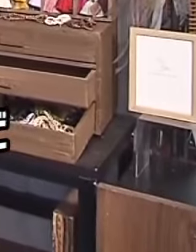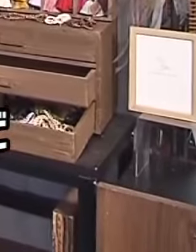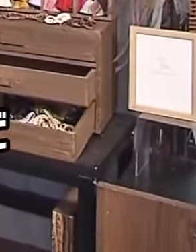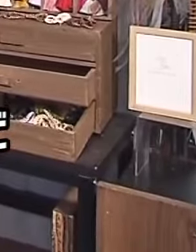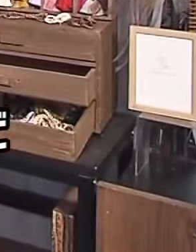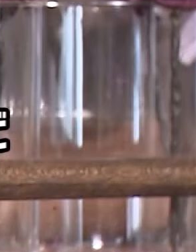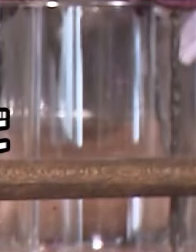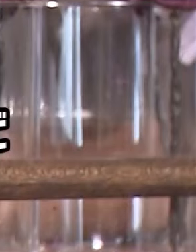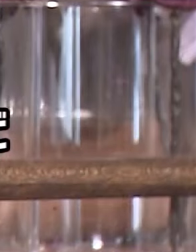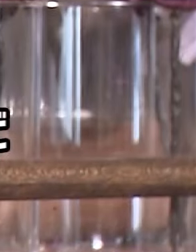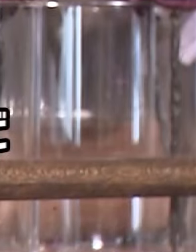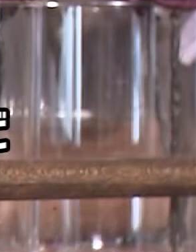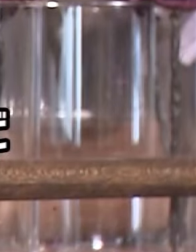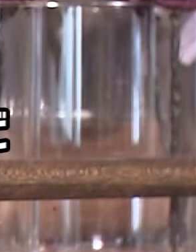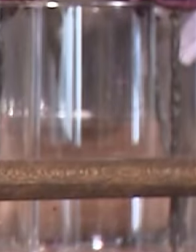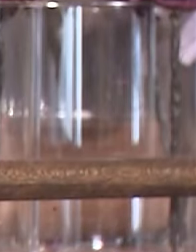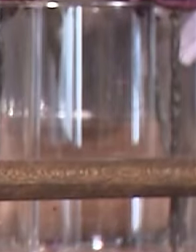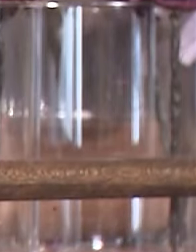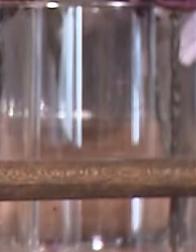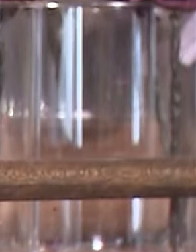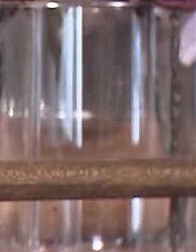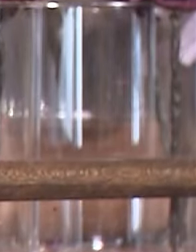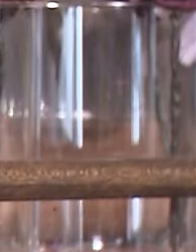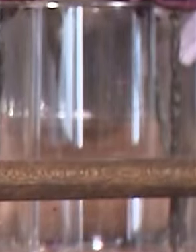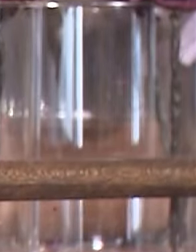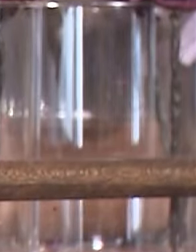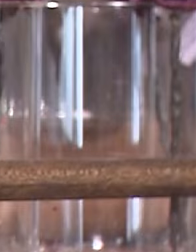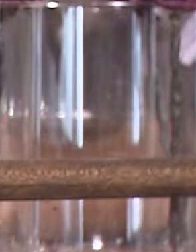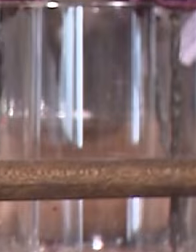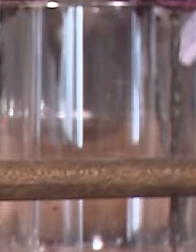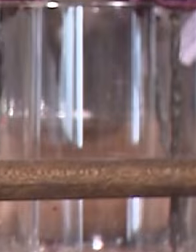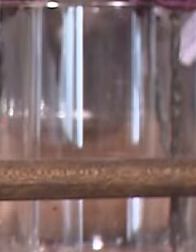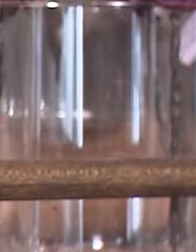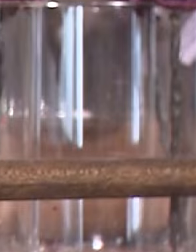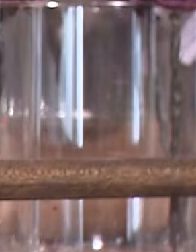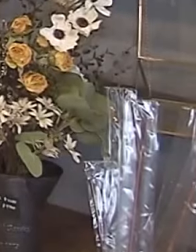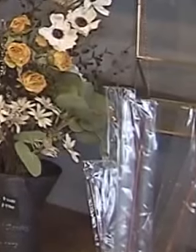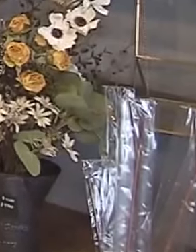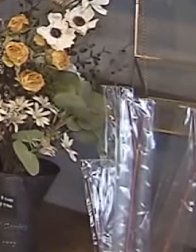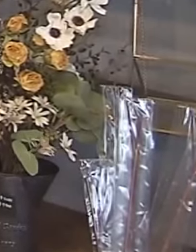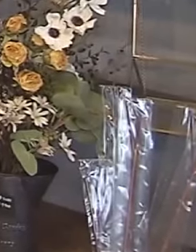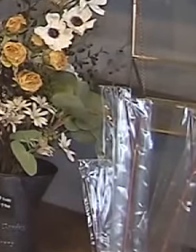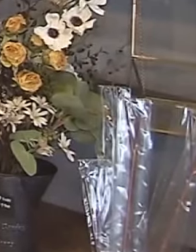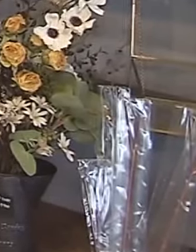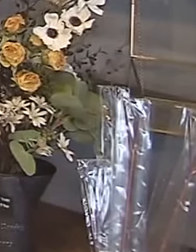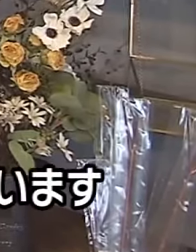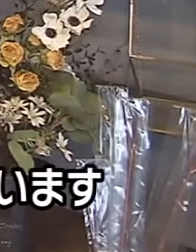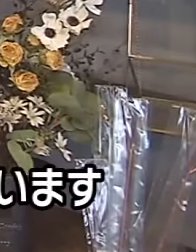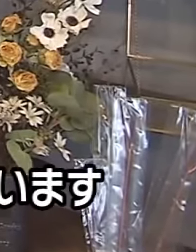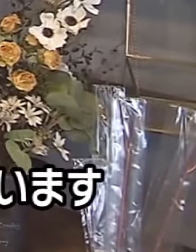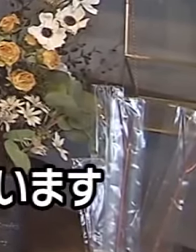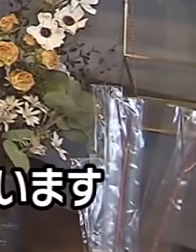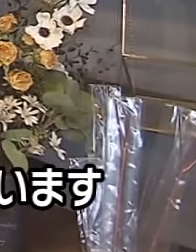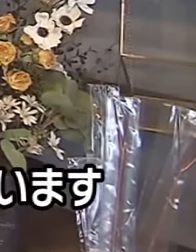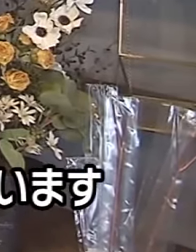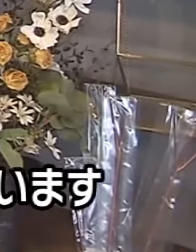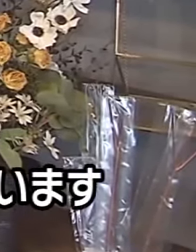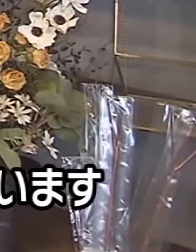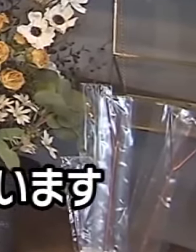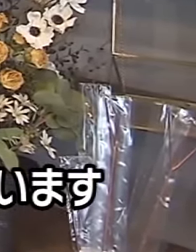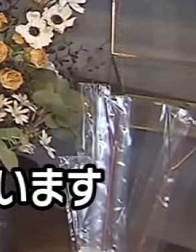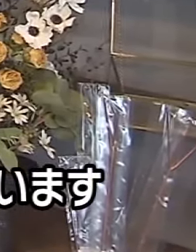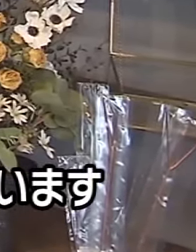イドで注文できます。ドライフラワーなどの作品を作れるワークショップも開催していて、お花を眺めなが